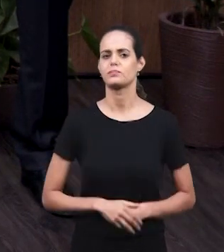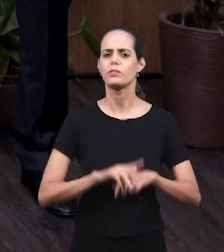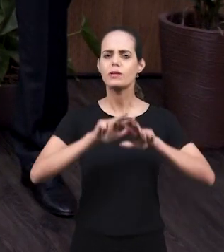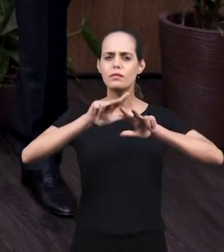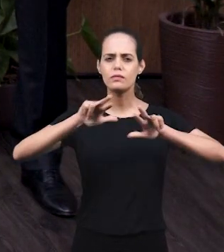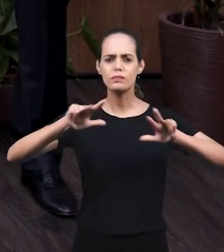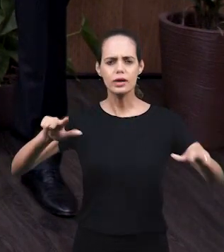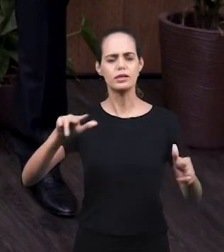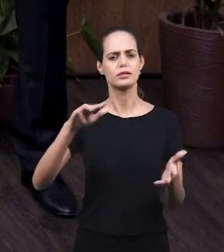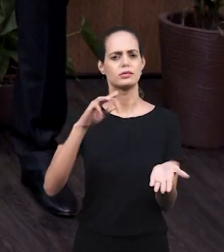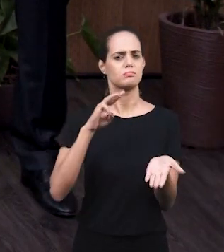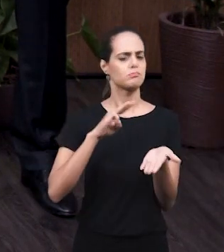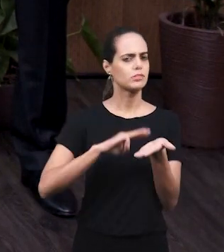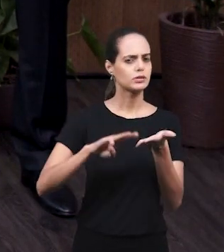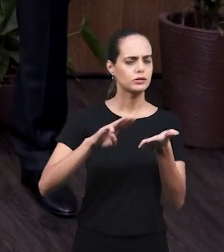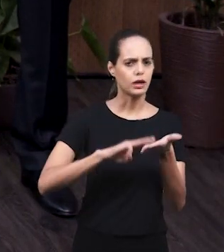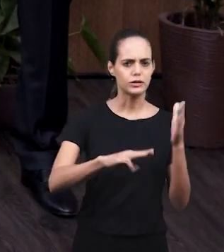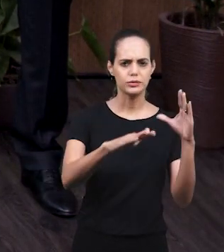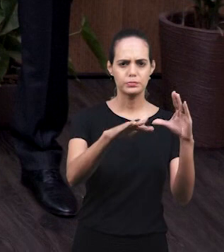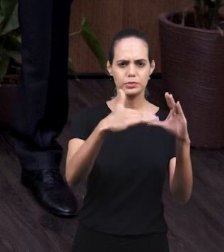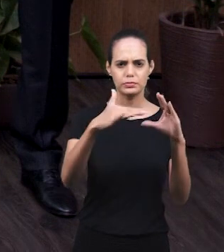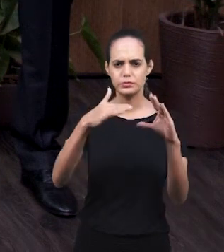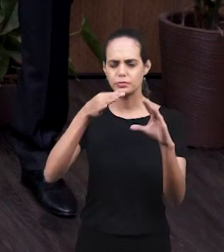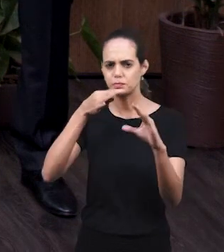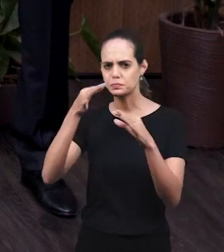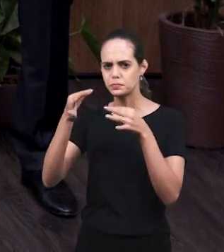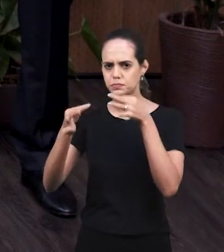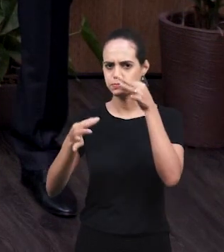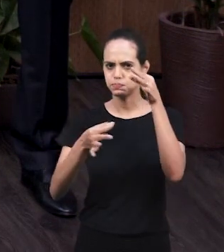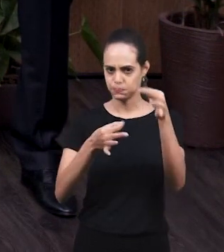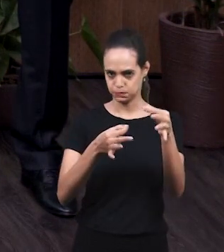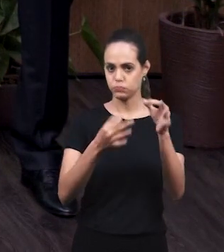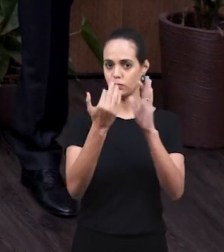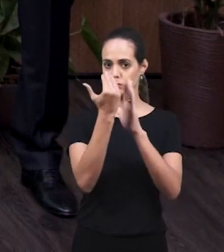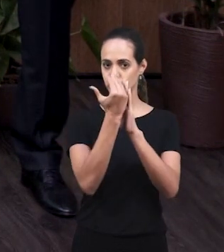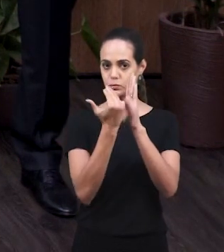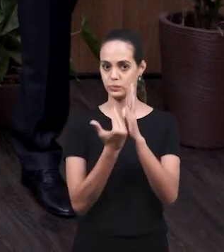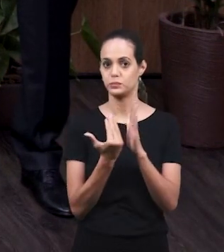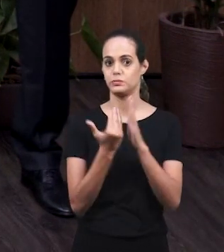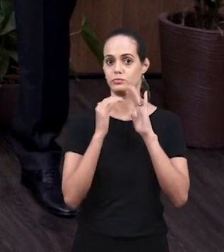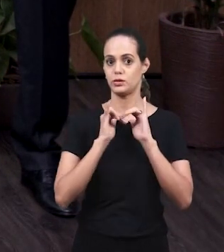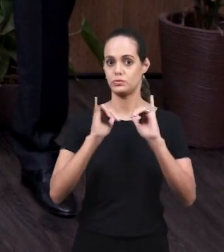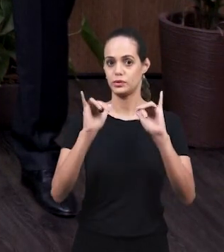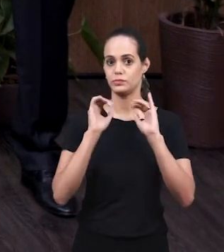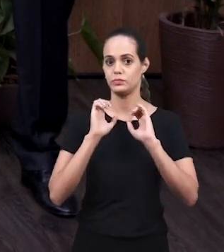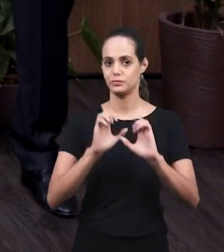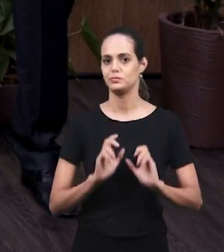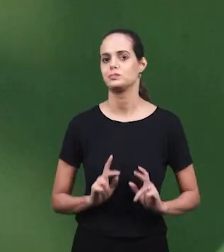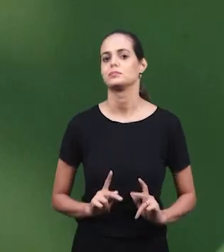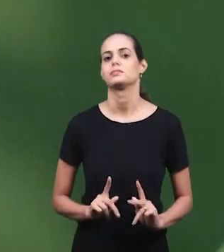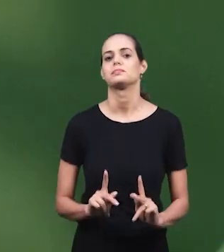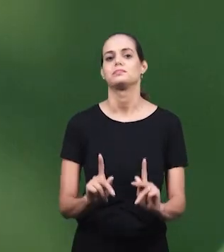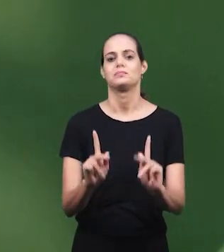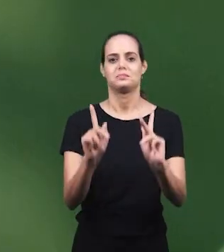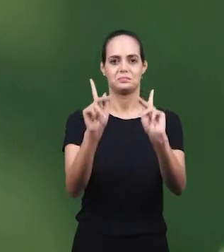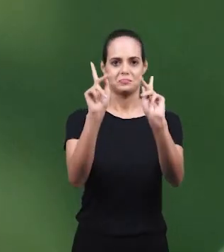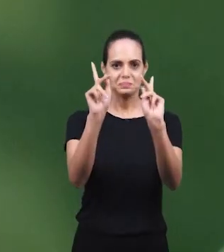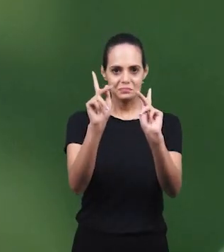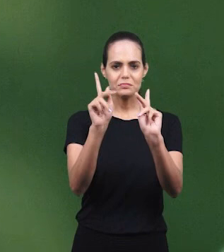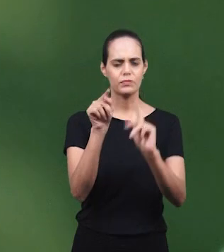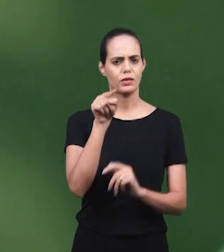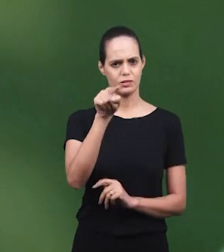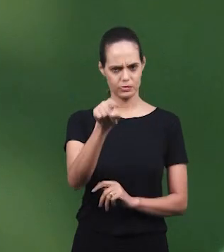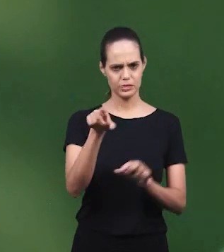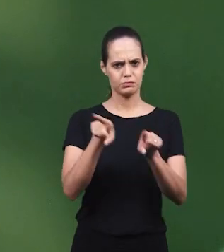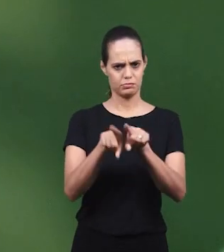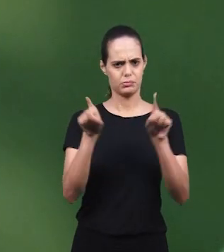des témoignages et commentaires sur le volet annonçant l'Évangile éternel. Et